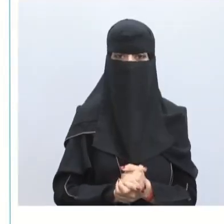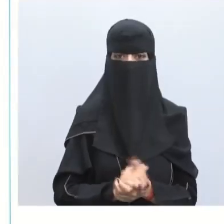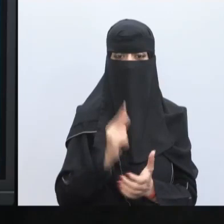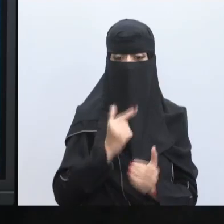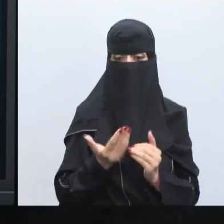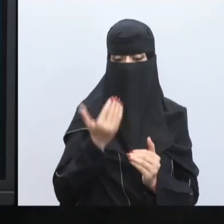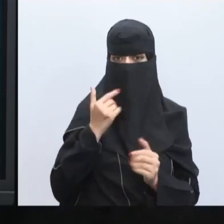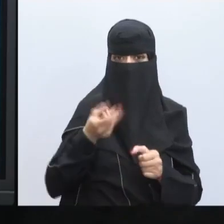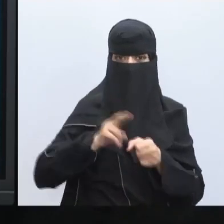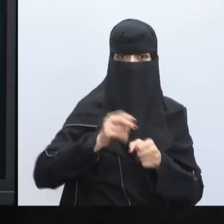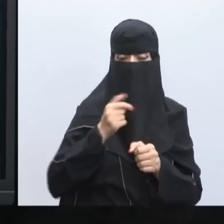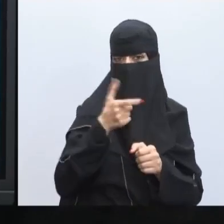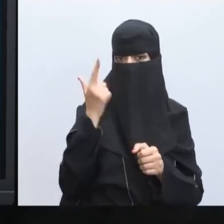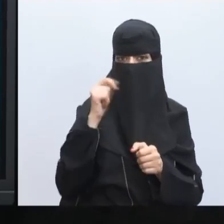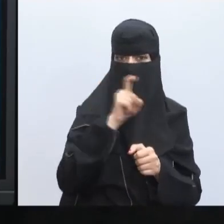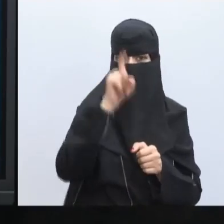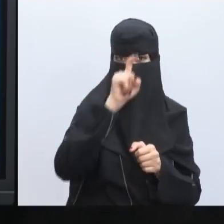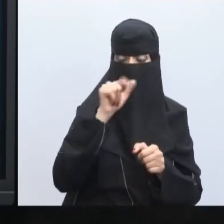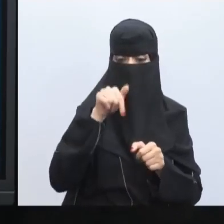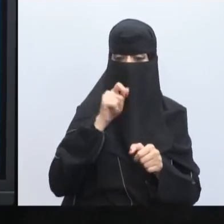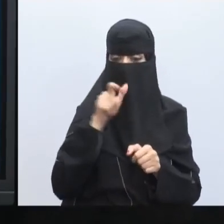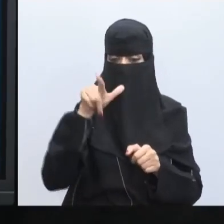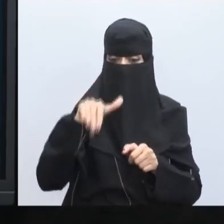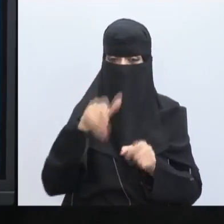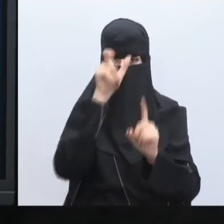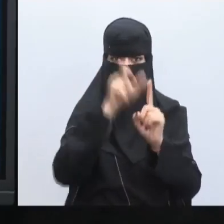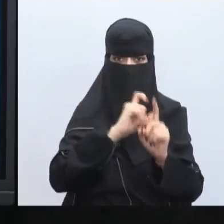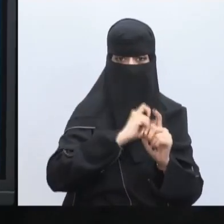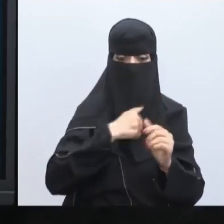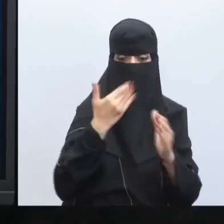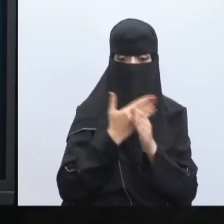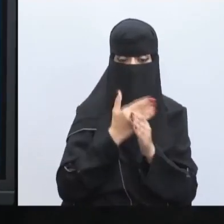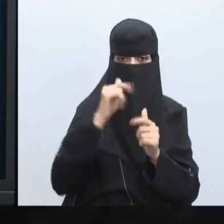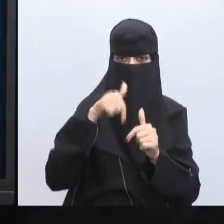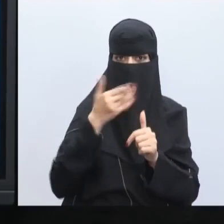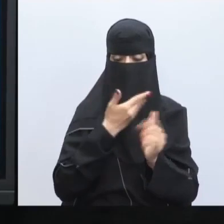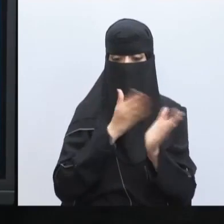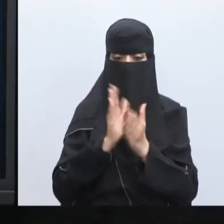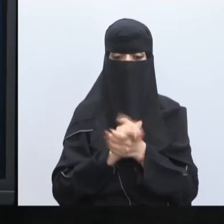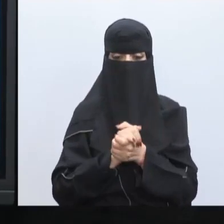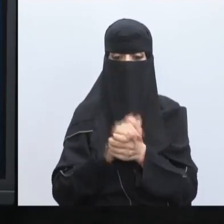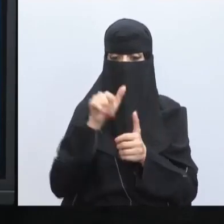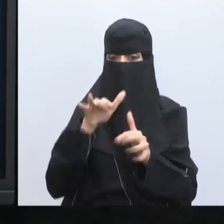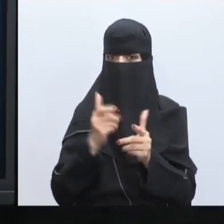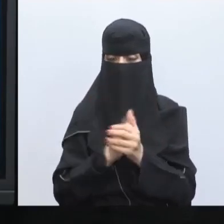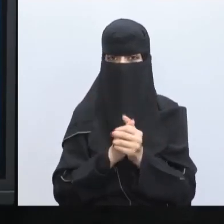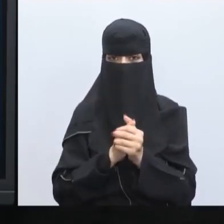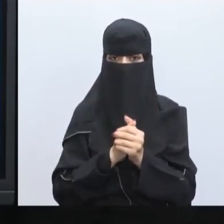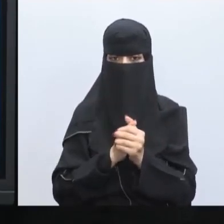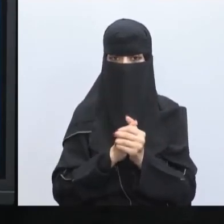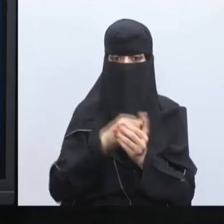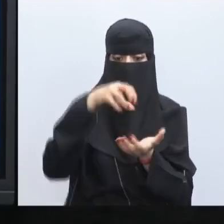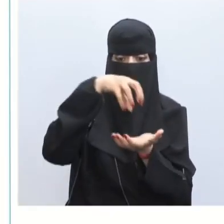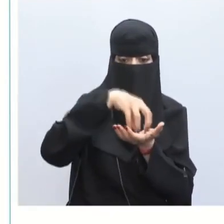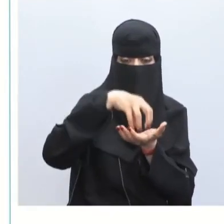رجعنا لكم كان السؤال يقول يذكر الطلبه العوامل المؤثره في المنخ هذه العوامل